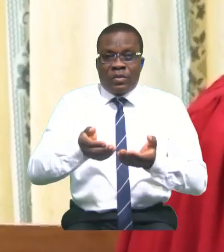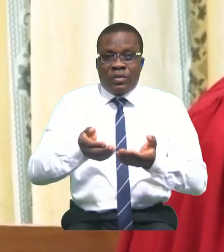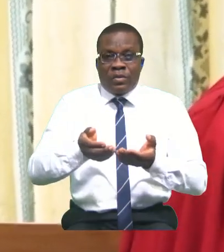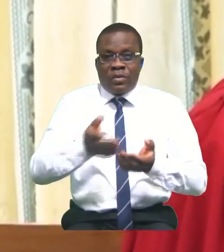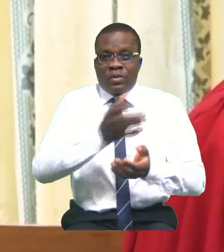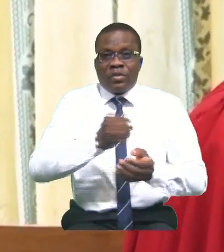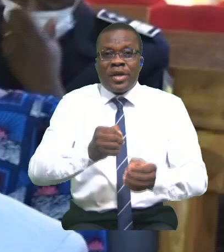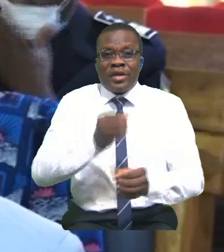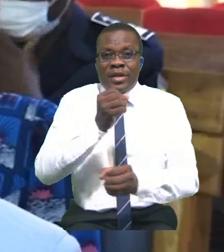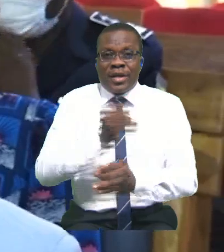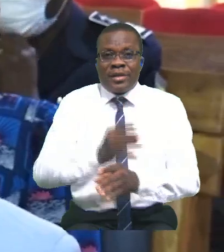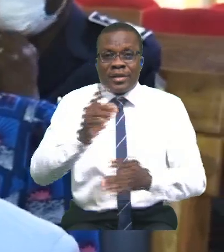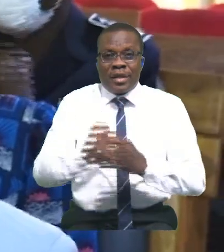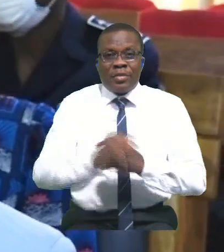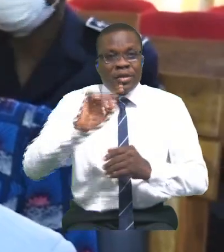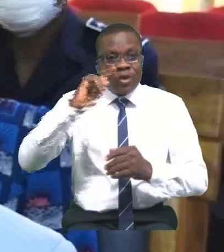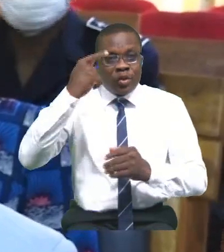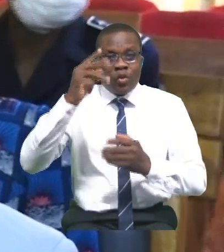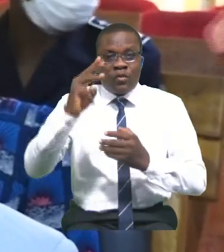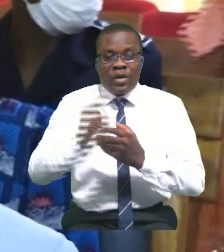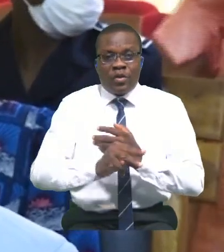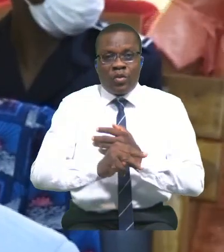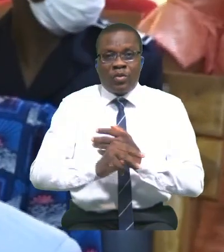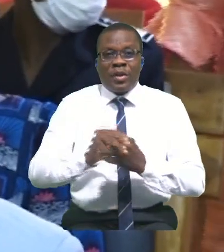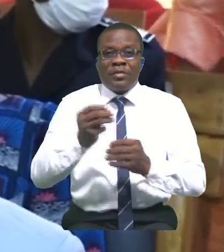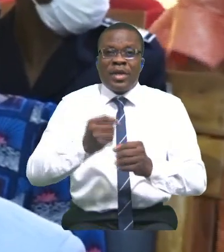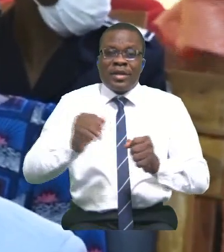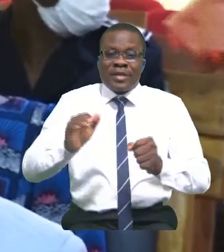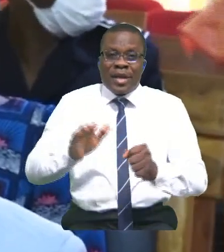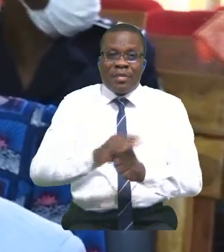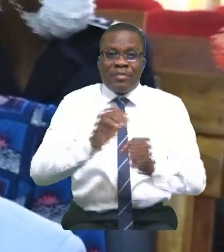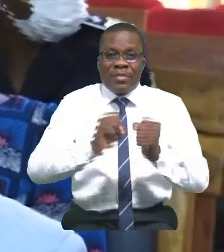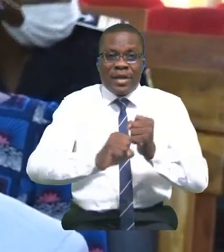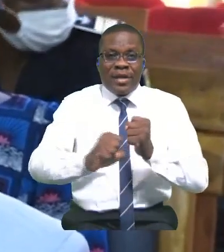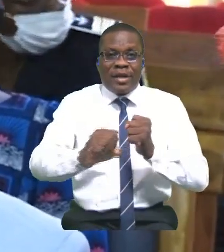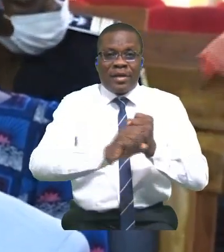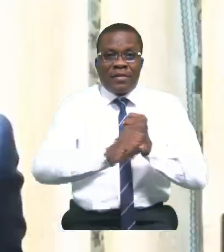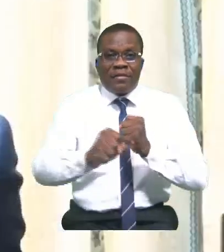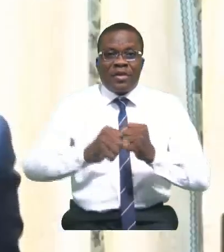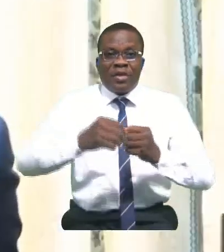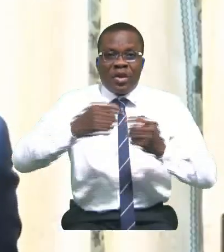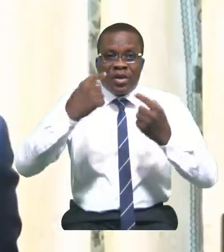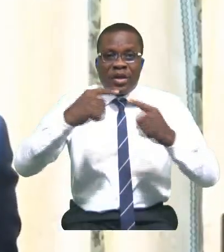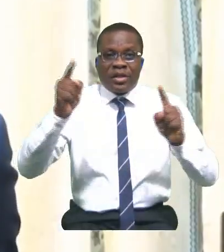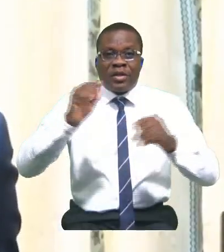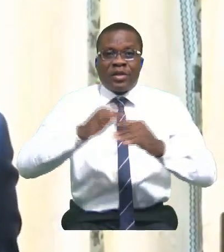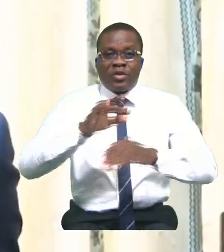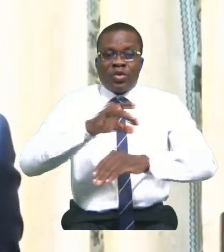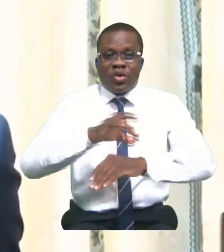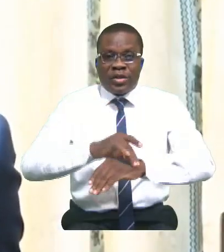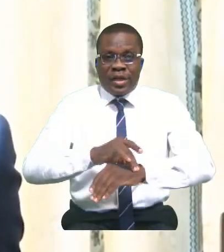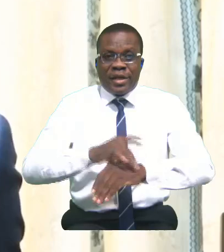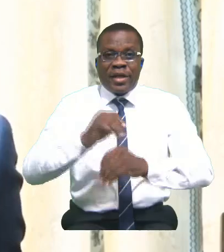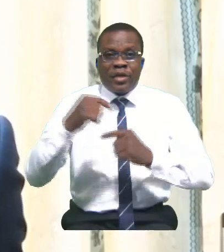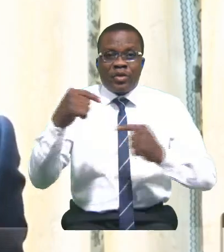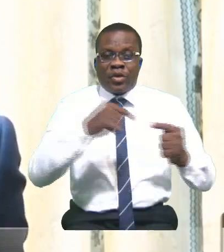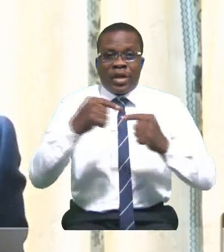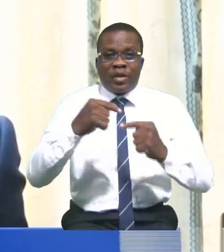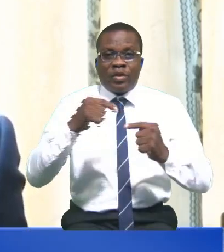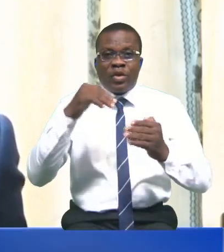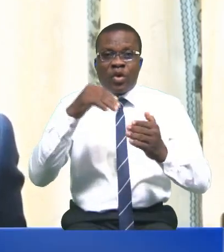détermination du gouvernement d'amplifier les succès sur le terrain de la lutte